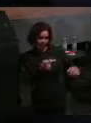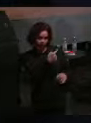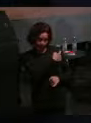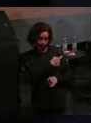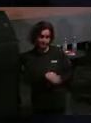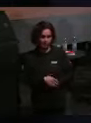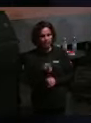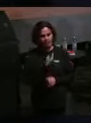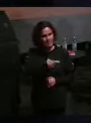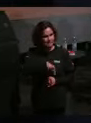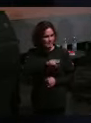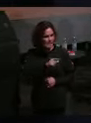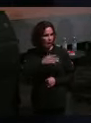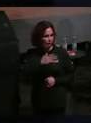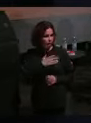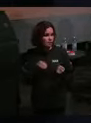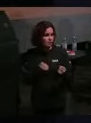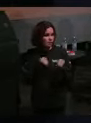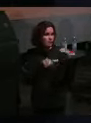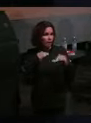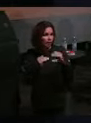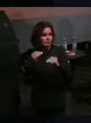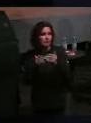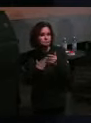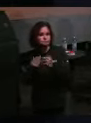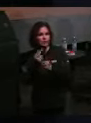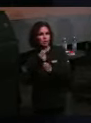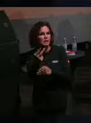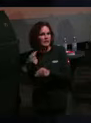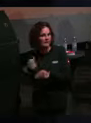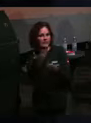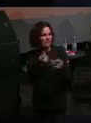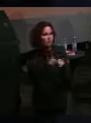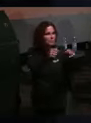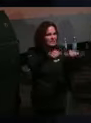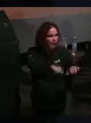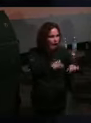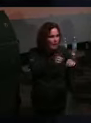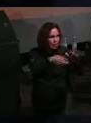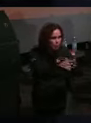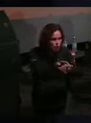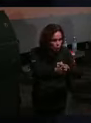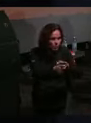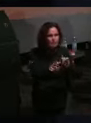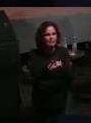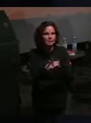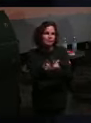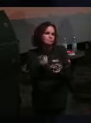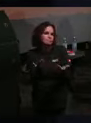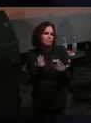har kraftbalanse I 2030. Du ikke har noe som heter svak kraftbalanse eller underskudd, alt ettersom. Hvilket fag du